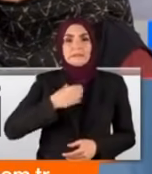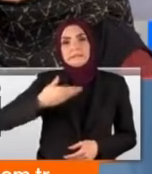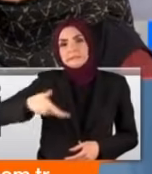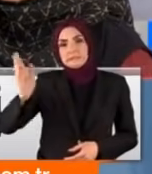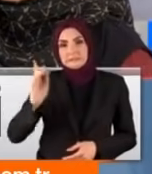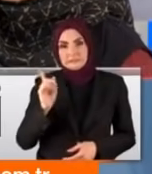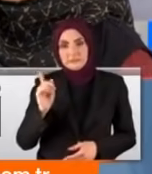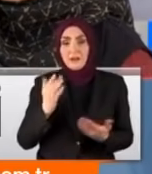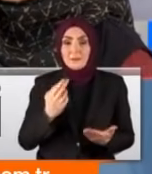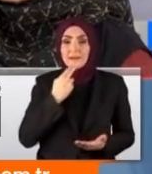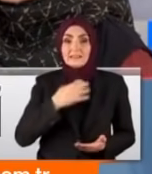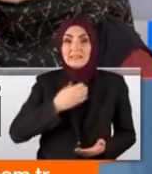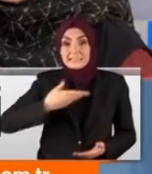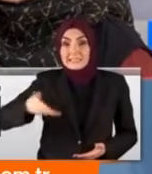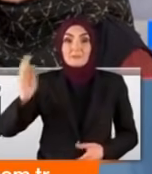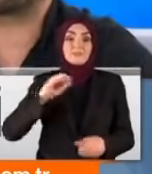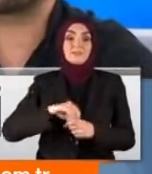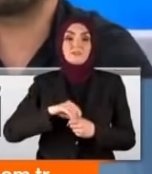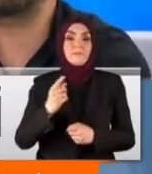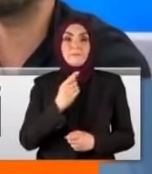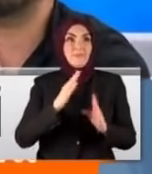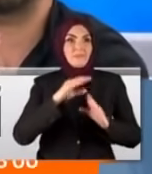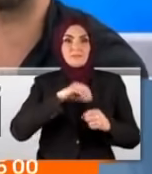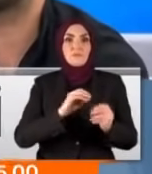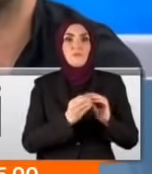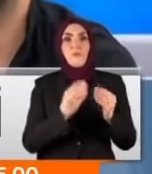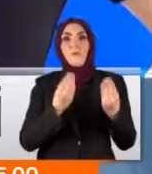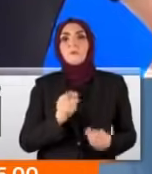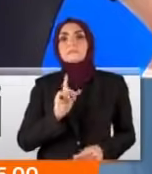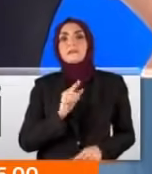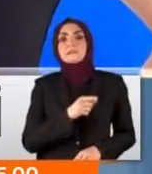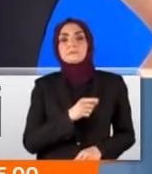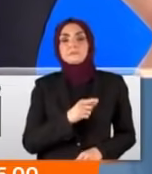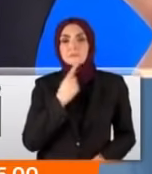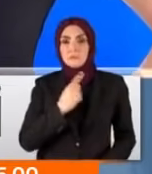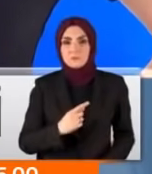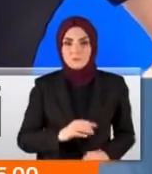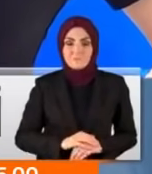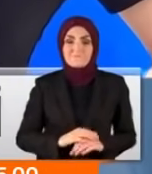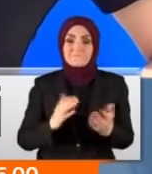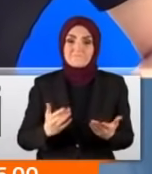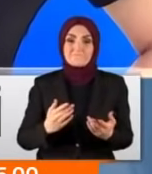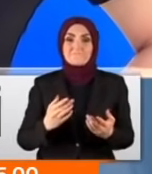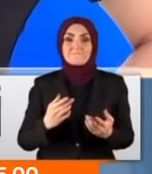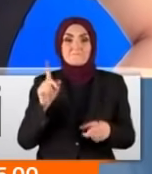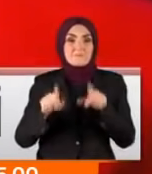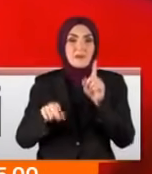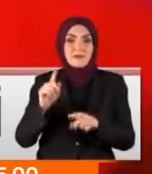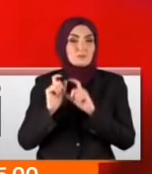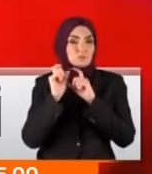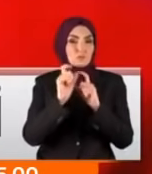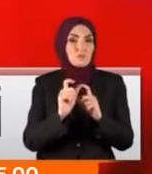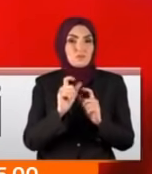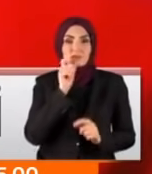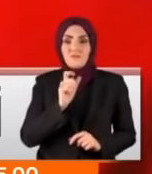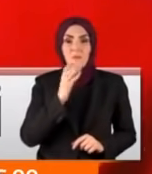kendisi gitmesi için evde bir problem olması lazım. Parası bitti, kız kayboldu. Kendisi. Ancak bazı sorular cevapsız kaldı. Onlardan biri